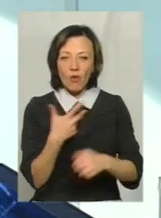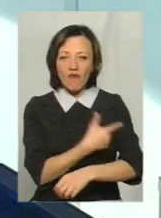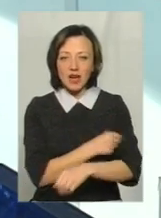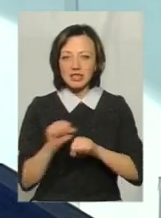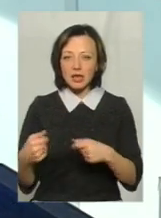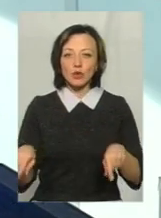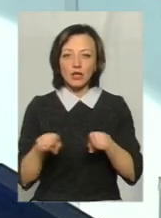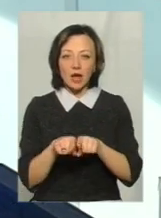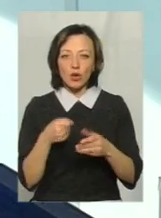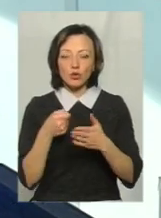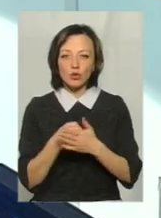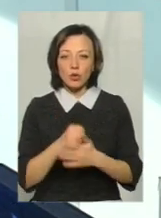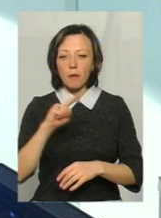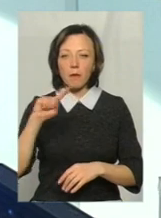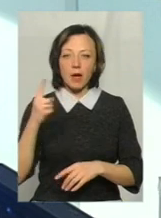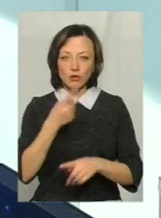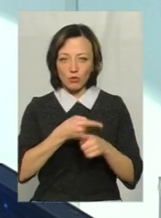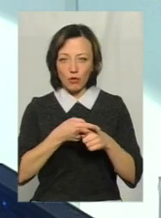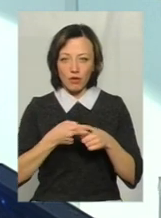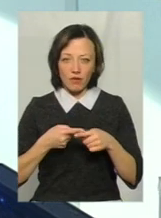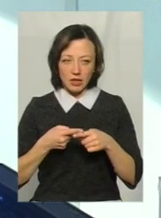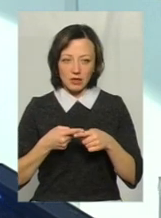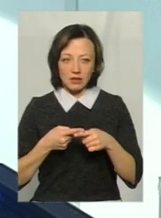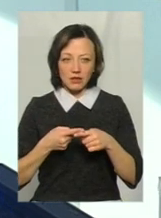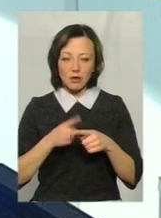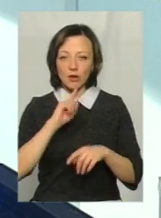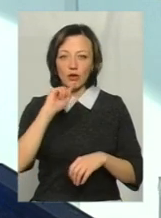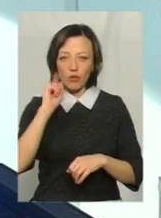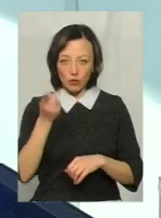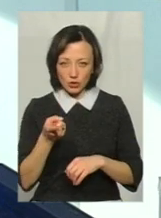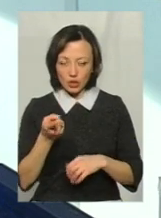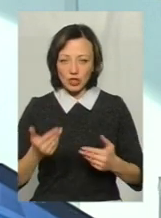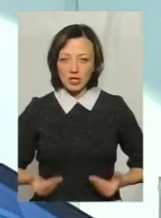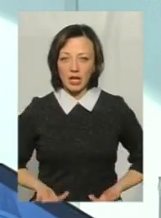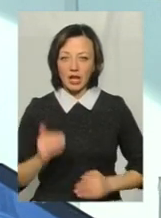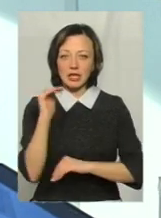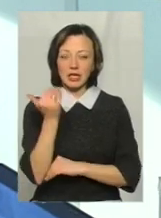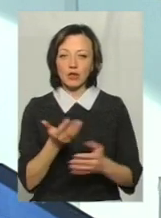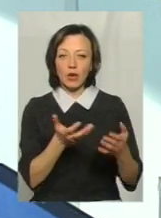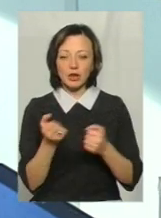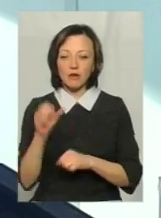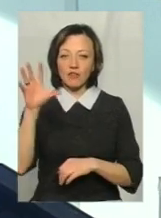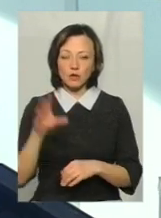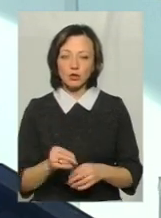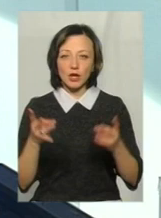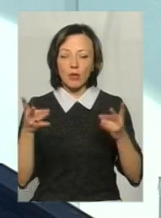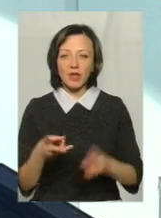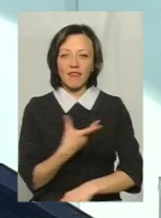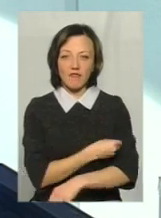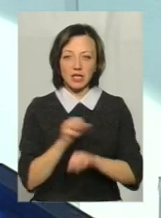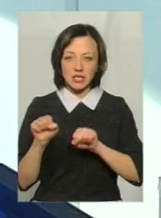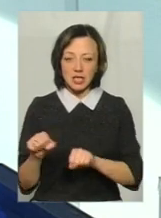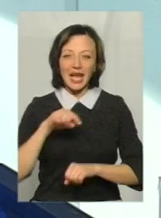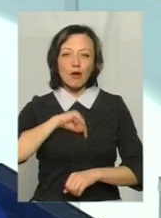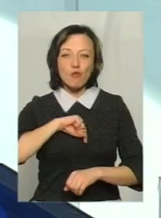чином, щоб до першої половини першого року життя дитина отримала всю необхідну вакцину.